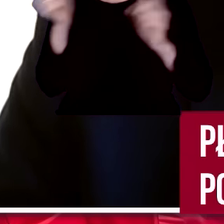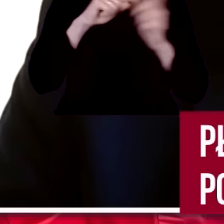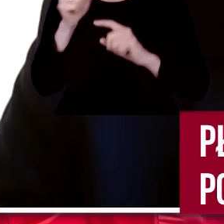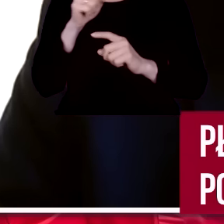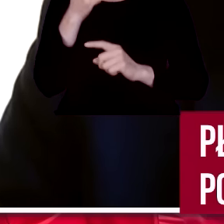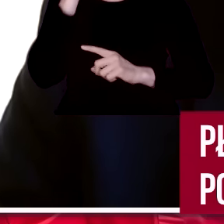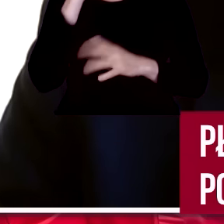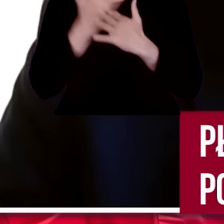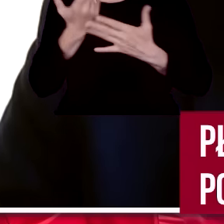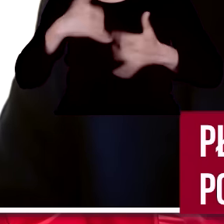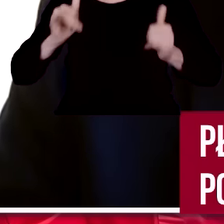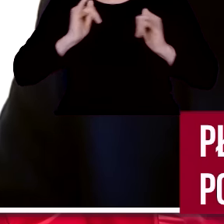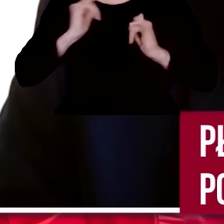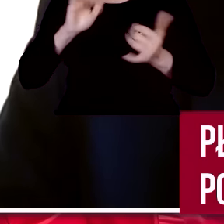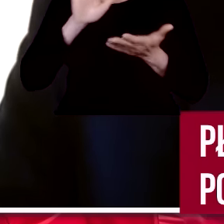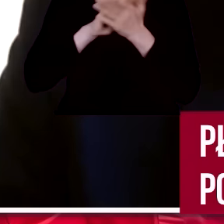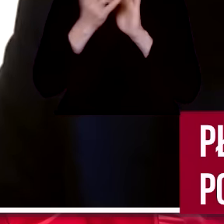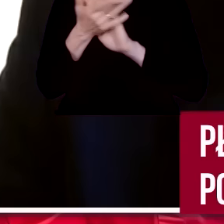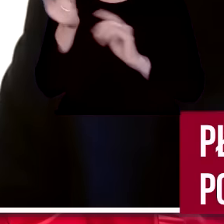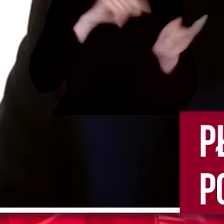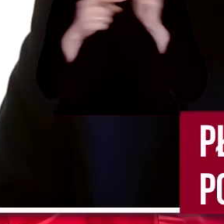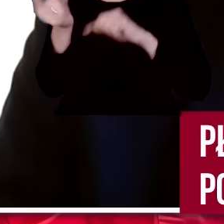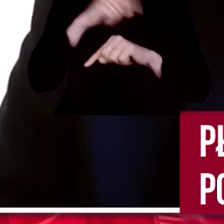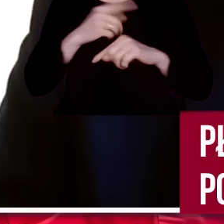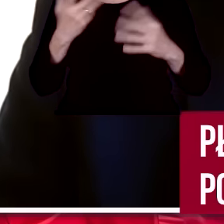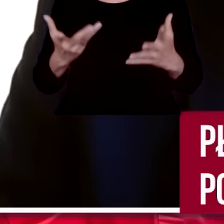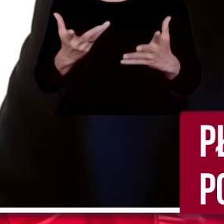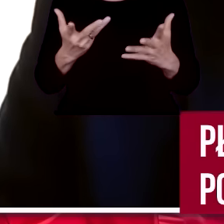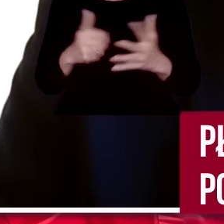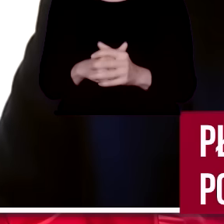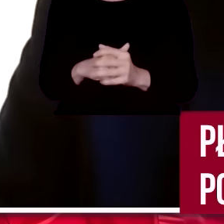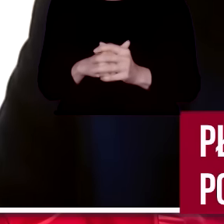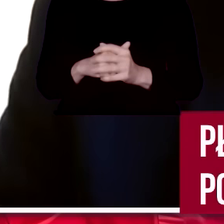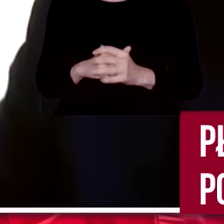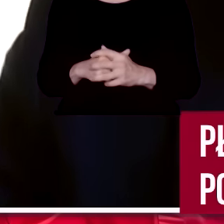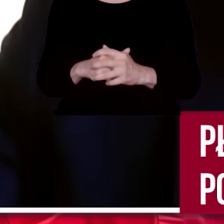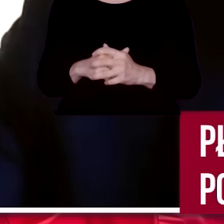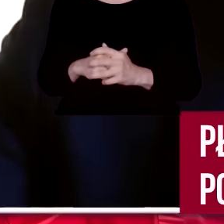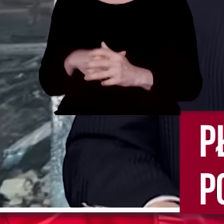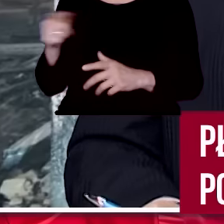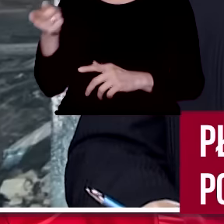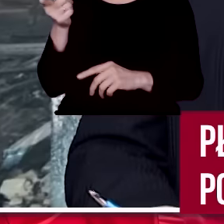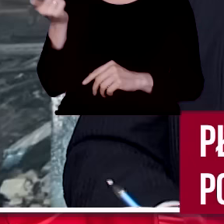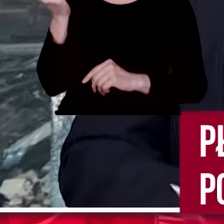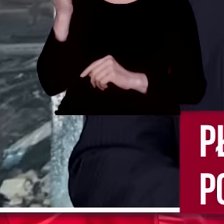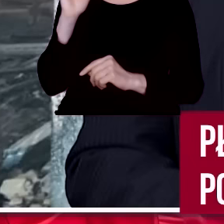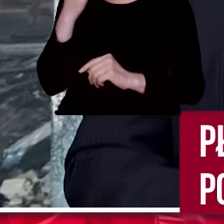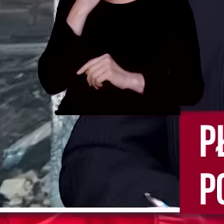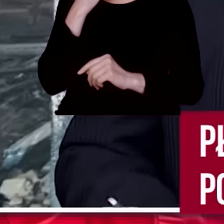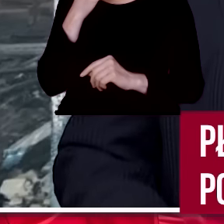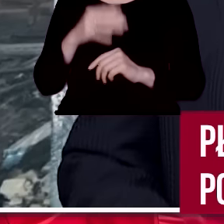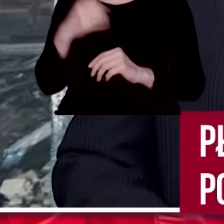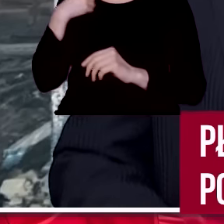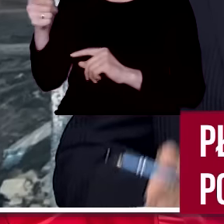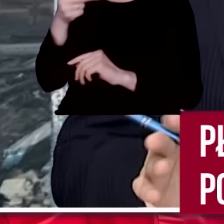partyjnych będziemy się nawzajem obrzucać od Ruskich agentów No bo o tym o tym za chwilę redaktorze bo też bym chciał ten ten wątek